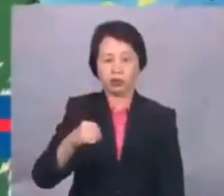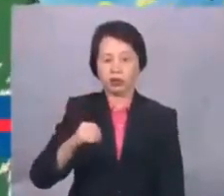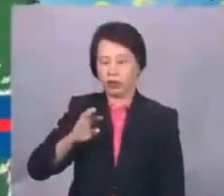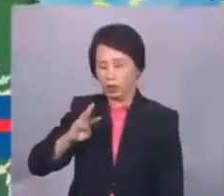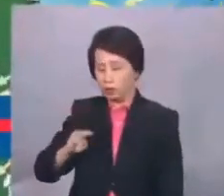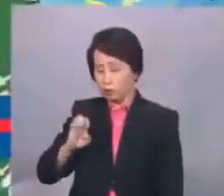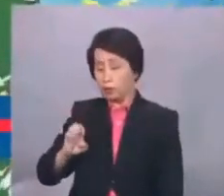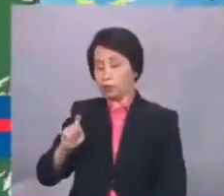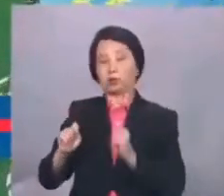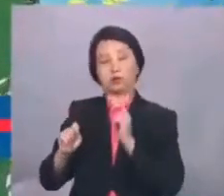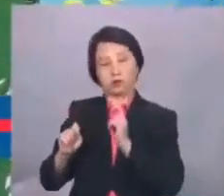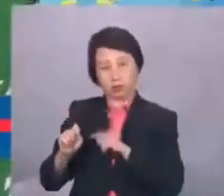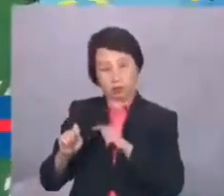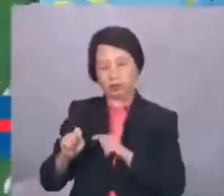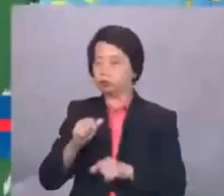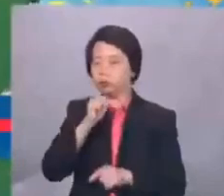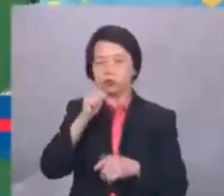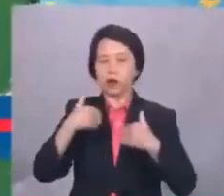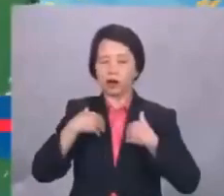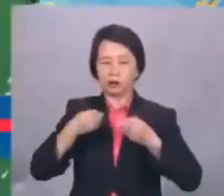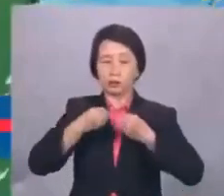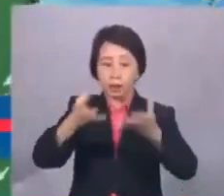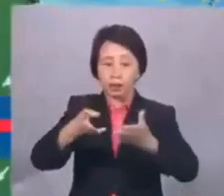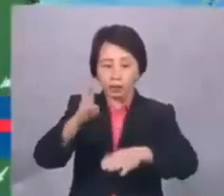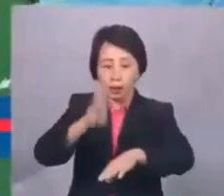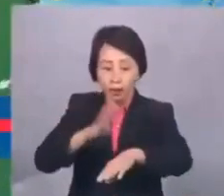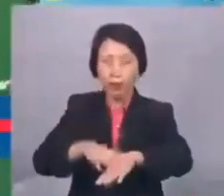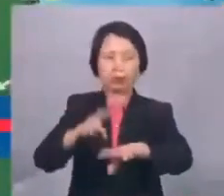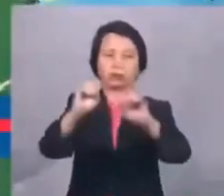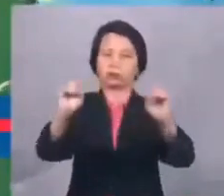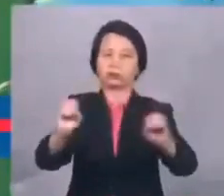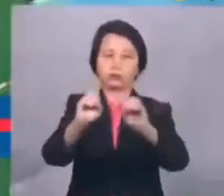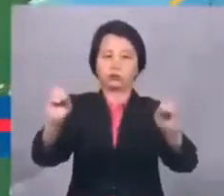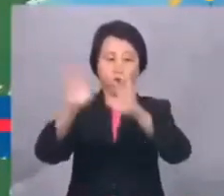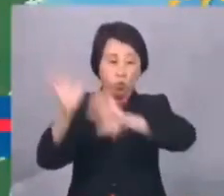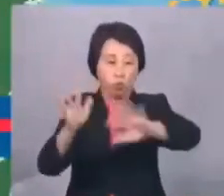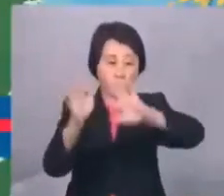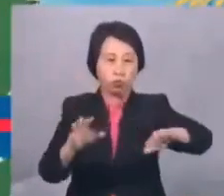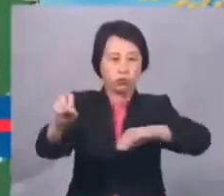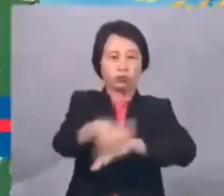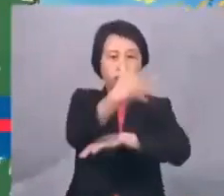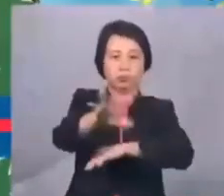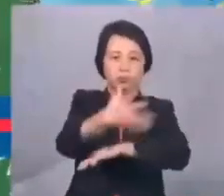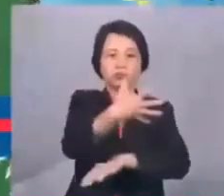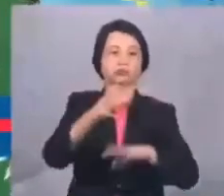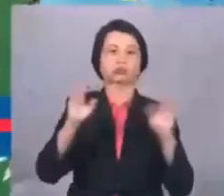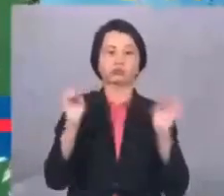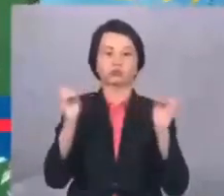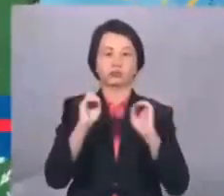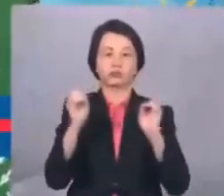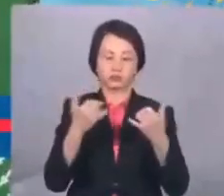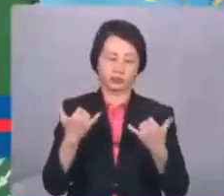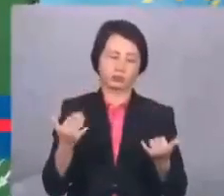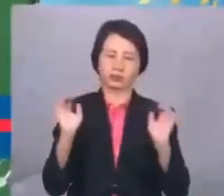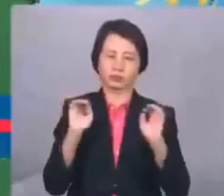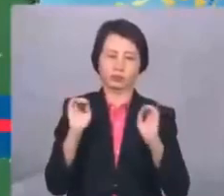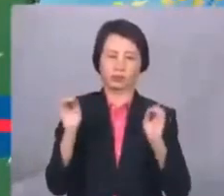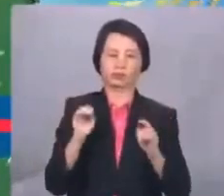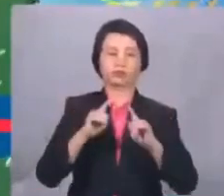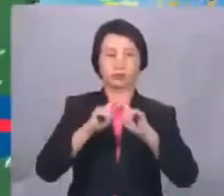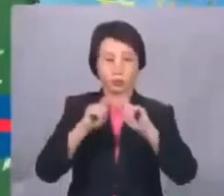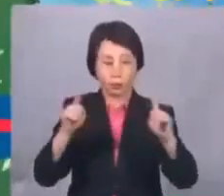coba tahun Metrologi mission tidak mengeluarkan sebaran nomorin anginkan challenge download glare buat Mas ini